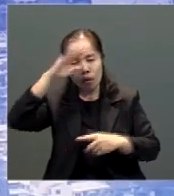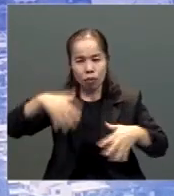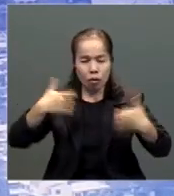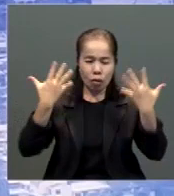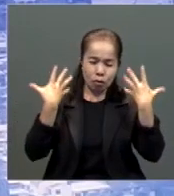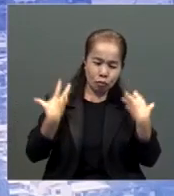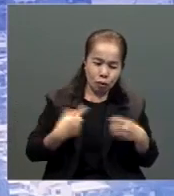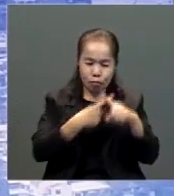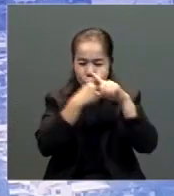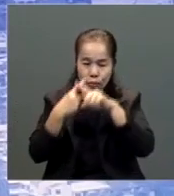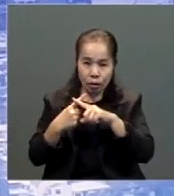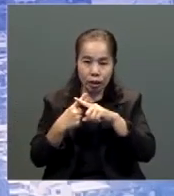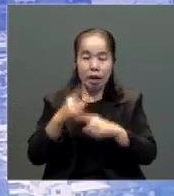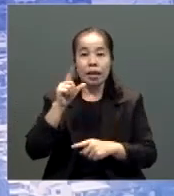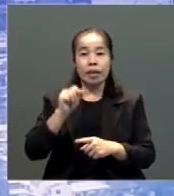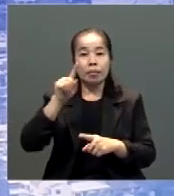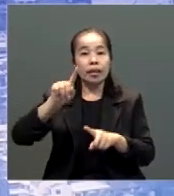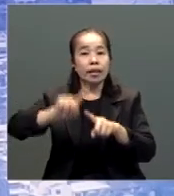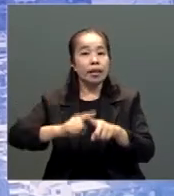มีนาคมด้วยการไข้ปวดเมื่อยตามตัวนะครับวันที่21